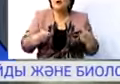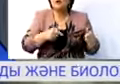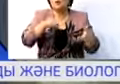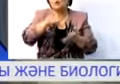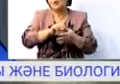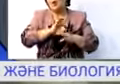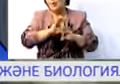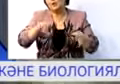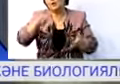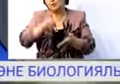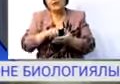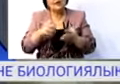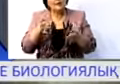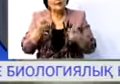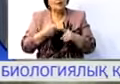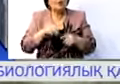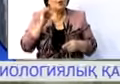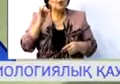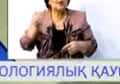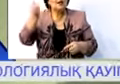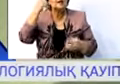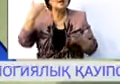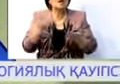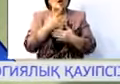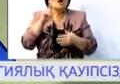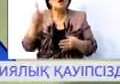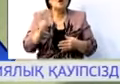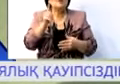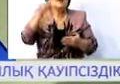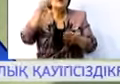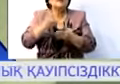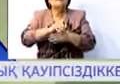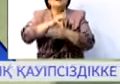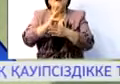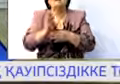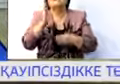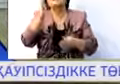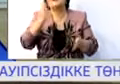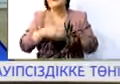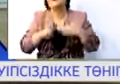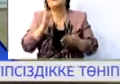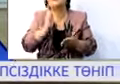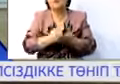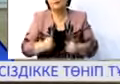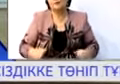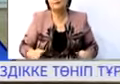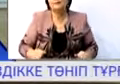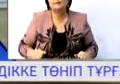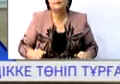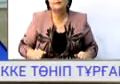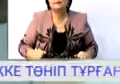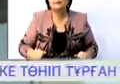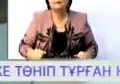үдерісінде озық болды. Енді бұл тарихи тағылым жаңа музейде жәдігерлермен айғақталса құба-құп. Елдес Әбділда, Бауыржан